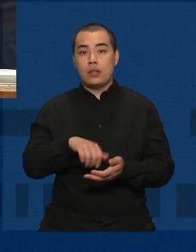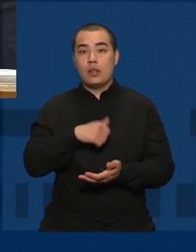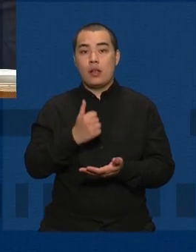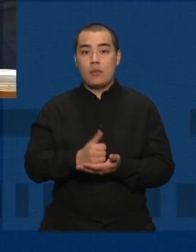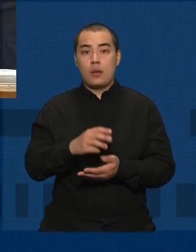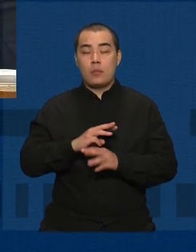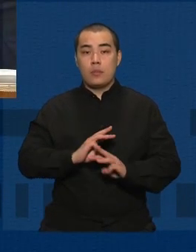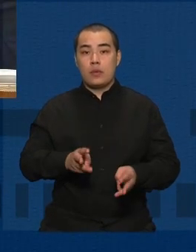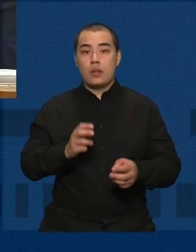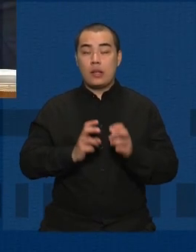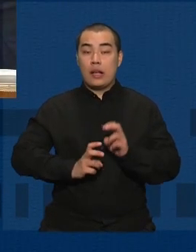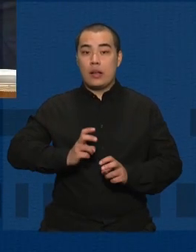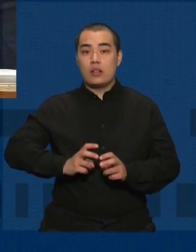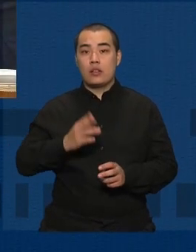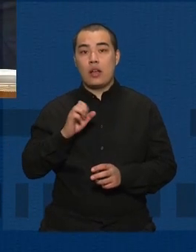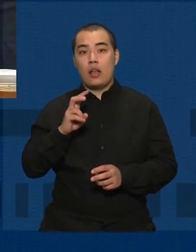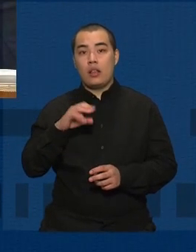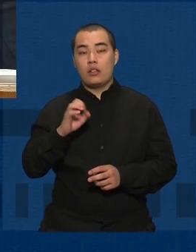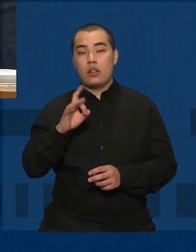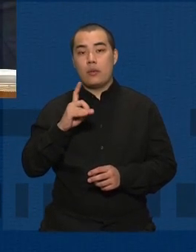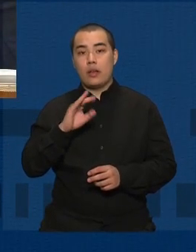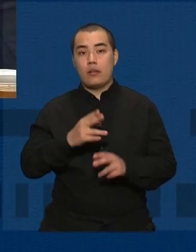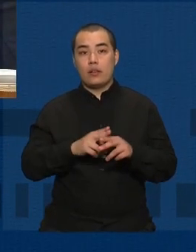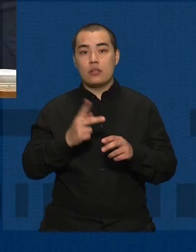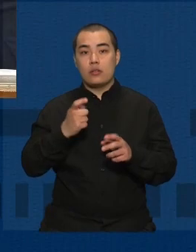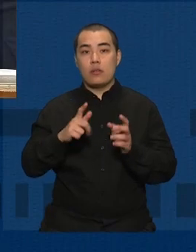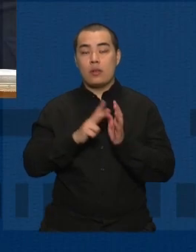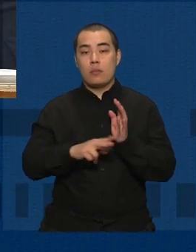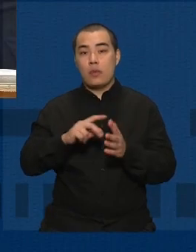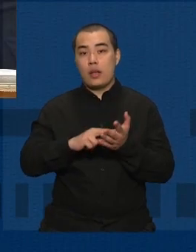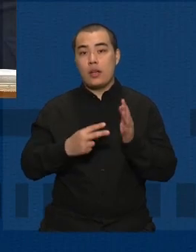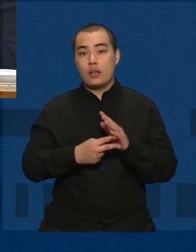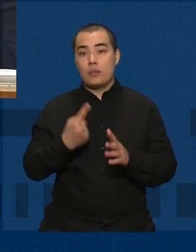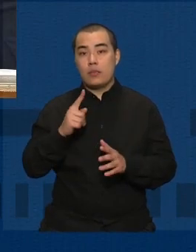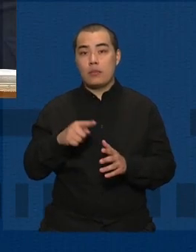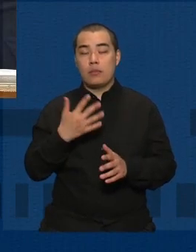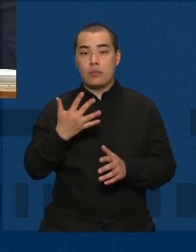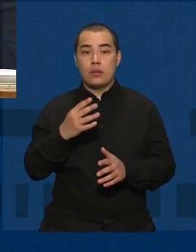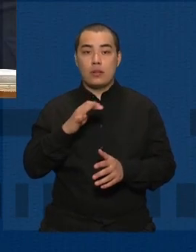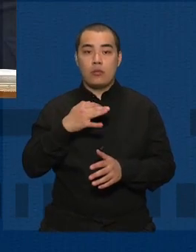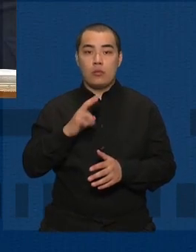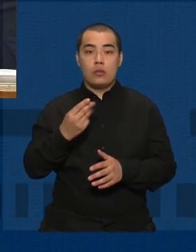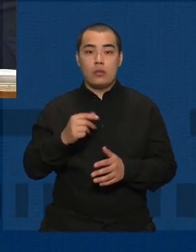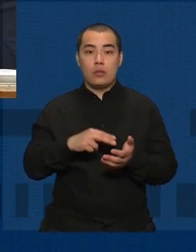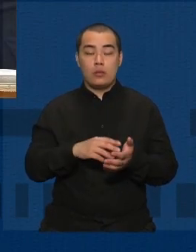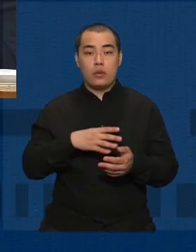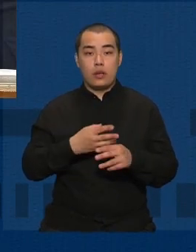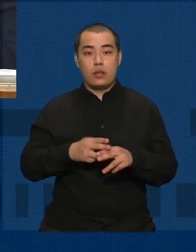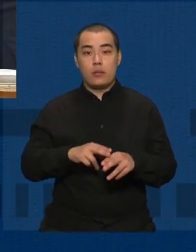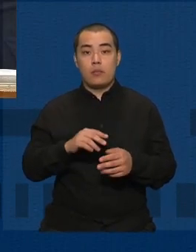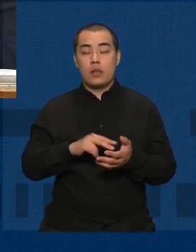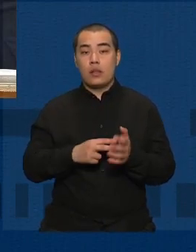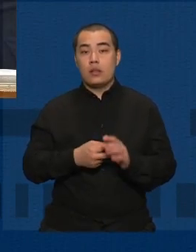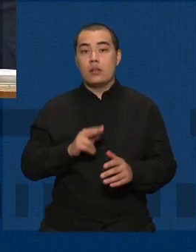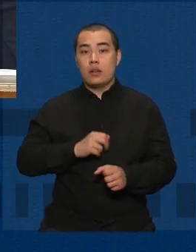Канат Шарлапаев. Он анонсировал ввод 180 проектов на 1,5 триллиона тенге. В процессе их реализации